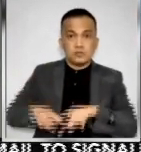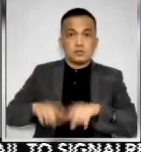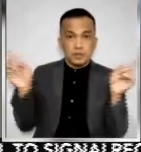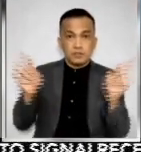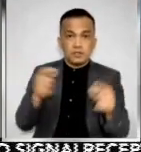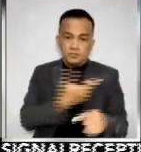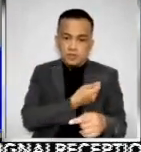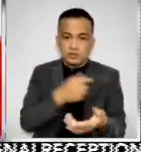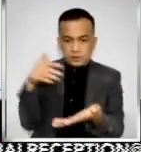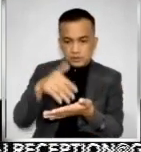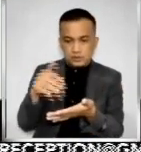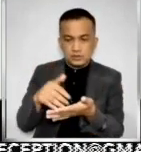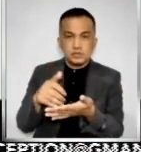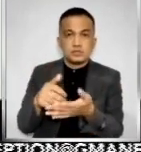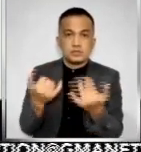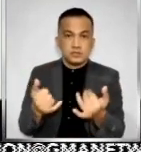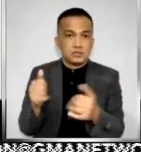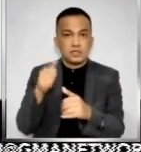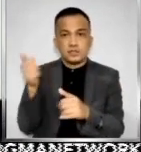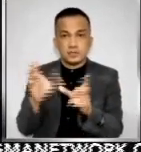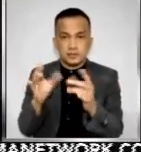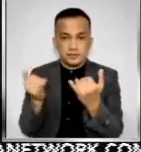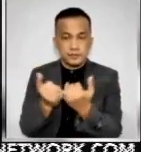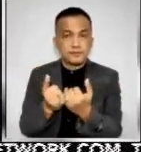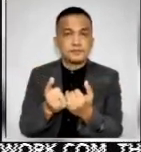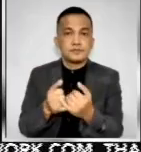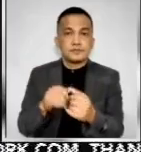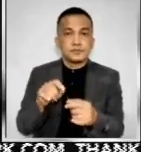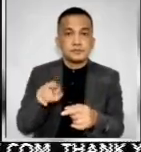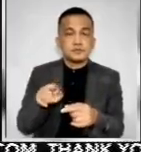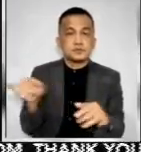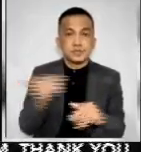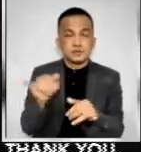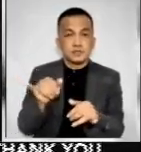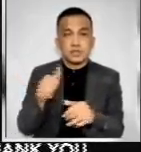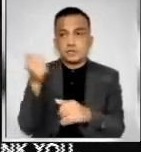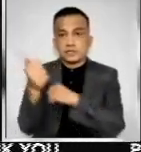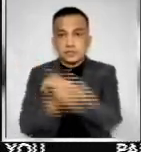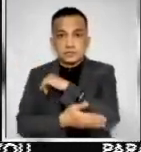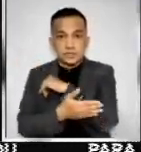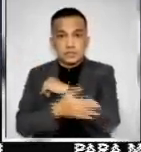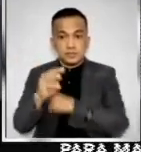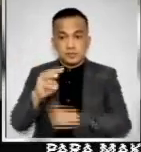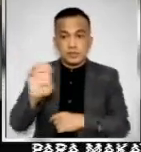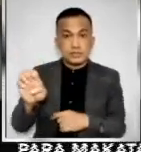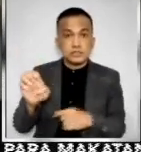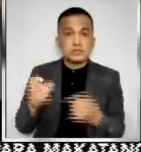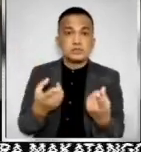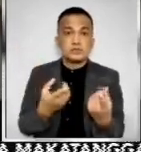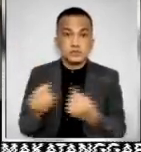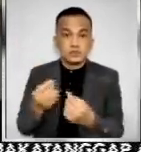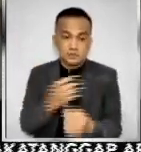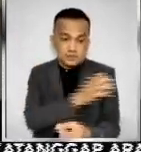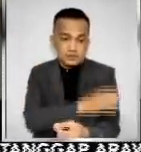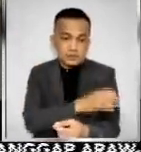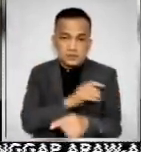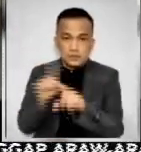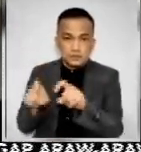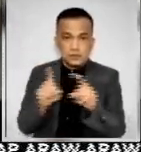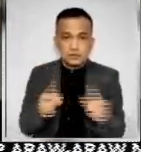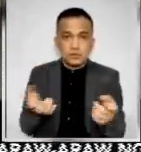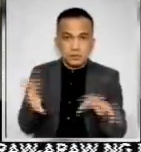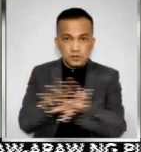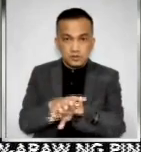ilang kumpanya. Tulad sa ilang bansa sa Middle East, kung saan magsasagawa na ng clinical trial na paghahalo ng dose ng vaccine